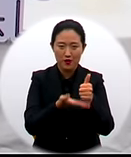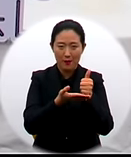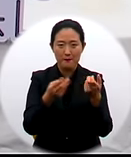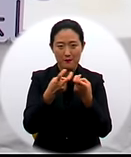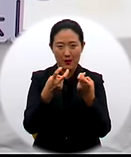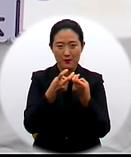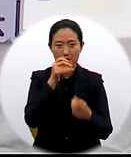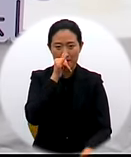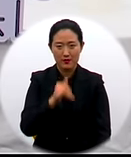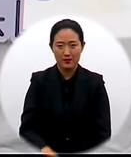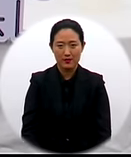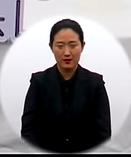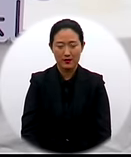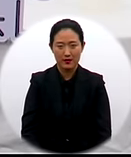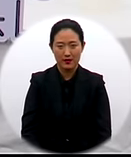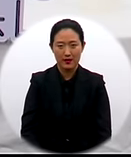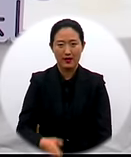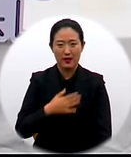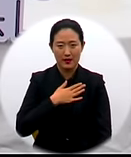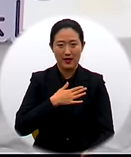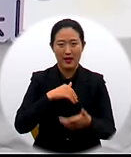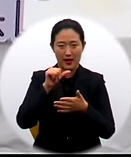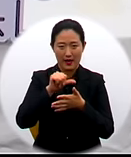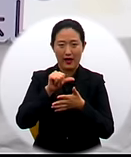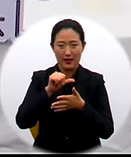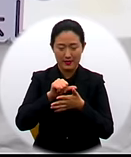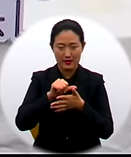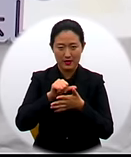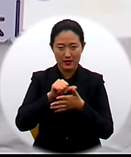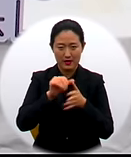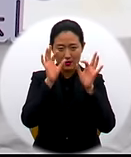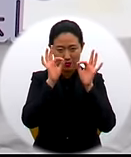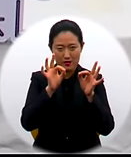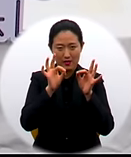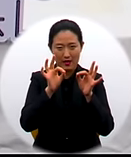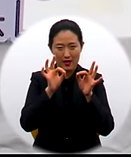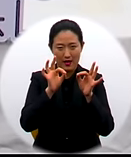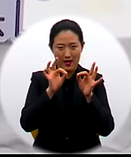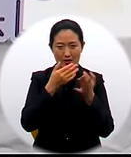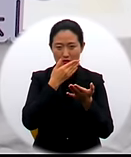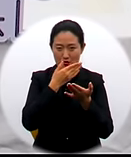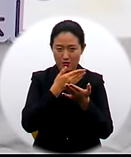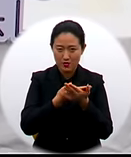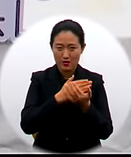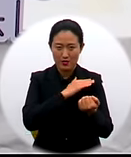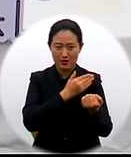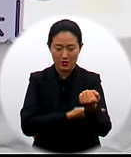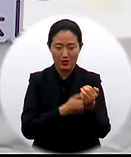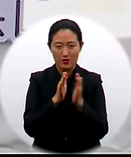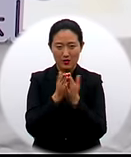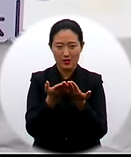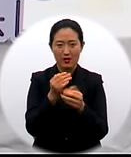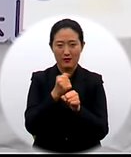추천하는 방법이기도 한데 제가 저희 아이를 모니터링하면서 사용하는 방법이기도 합니다. 아이가 가지고 있는 핵심 역량을